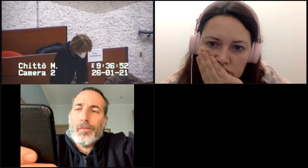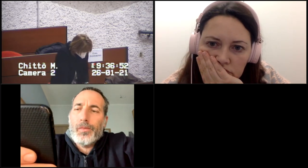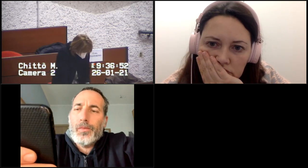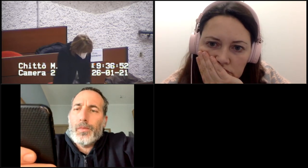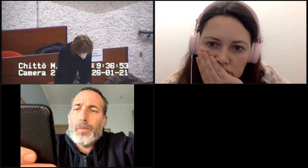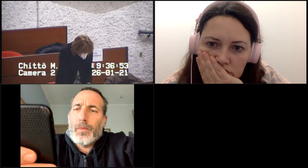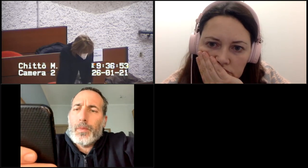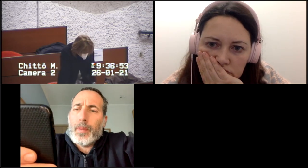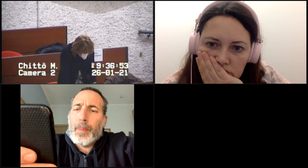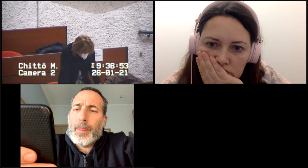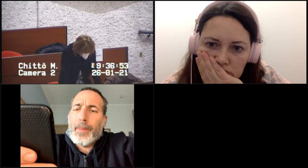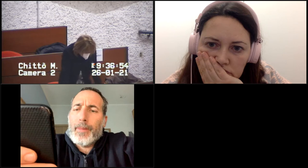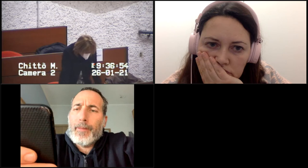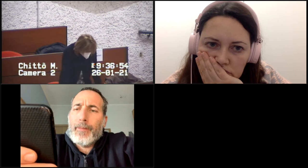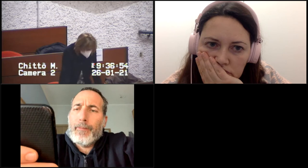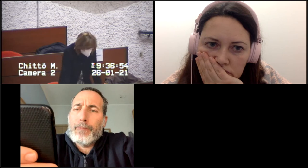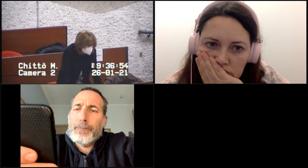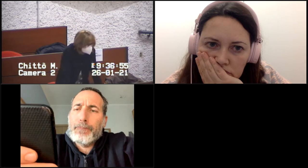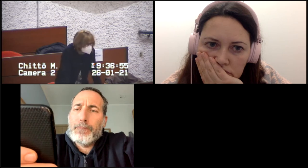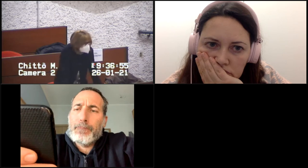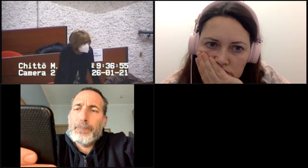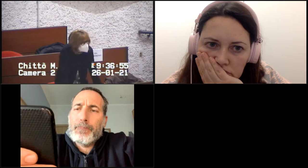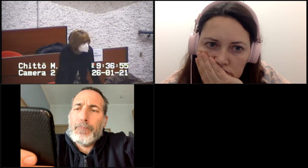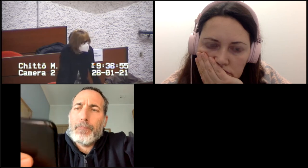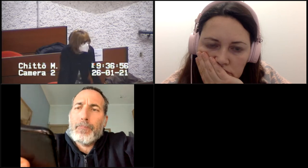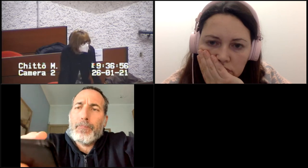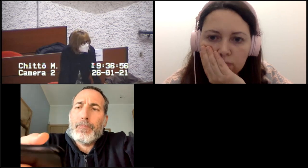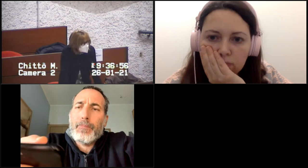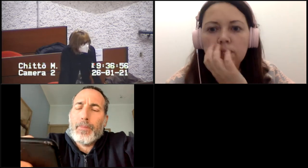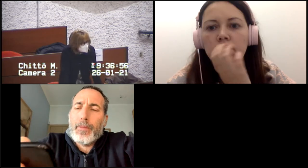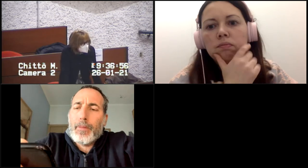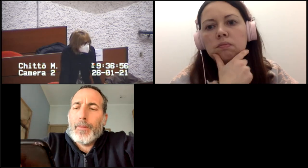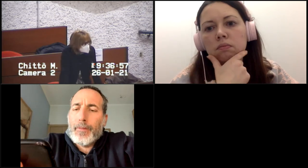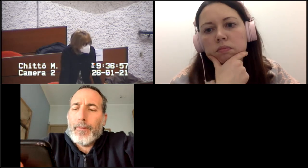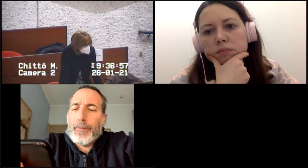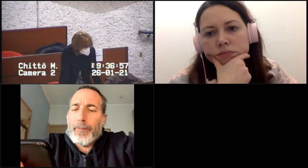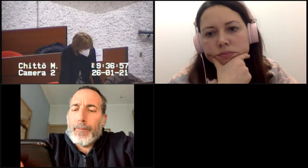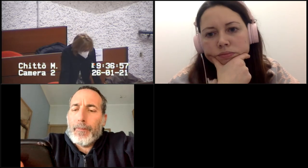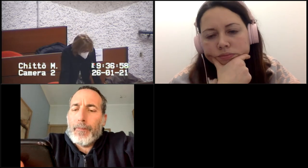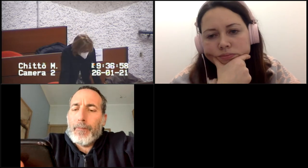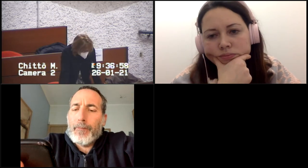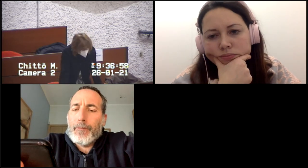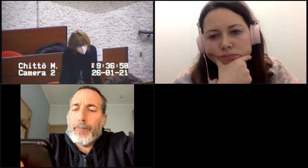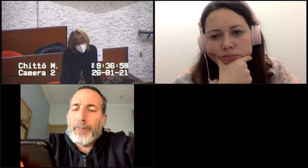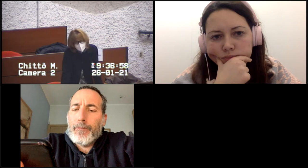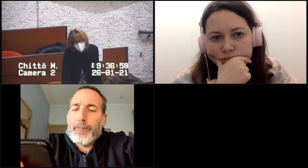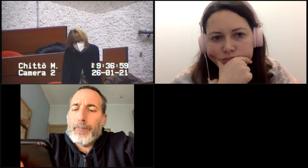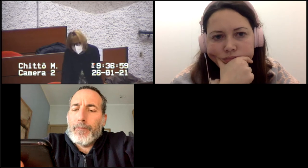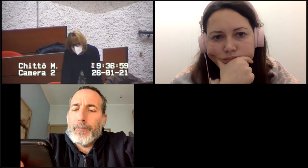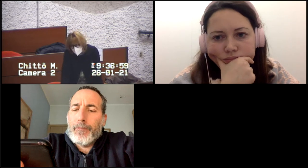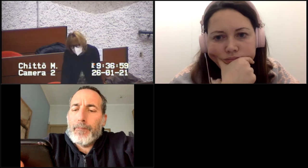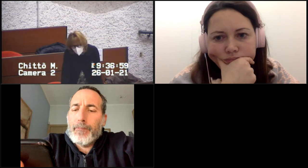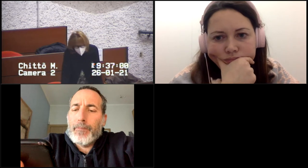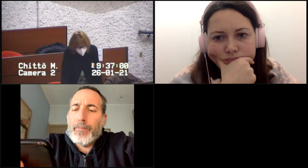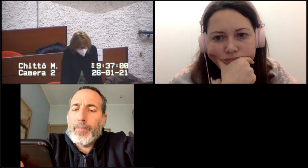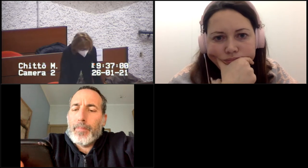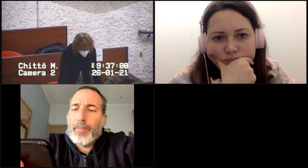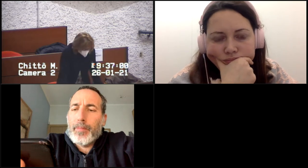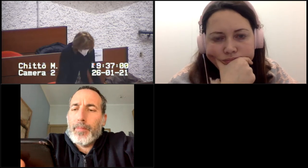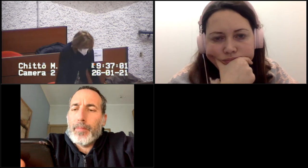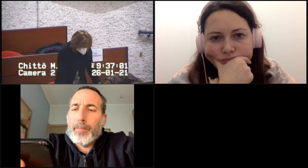Giovanni di ridurre al minimo l'applicazione di quanto previsto dalla legge di Regione Lombardia. Mi auguro però, assessore,